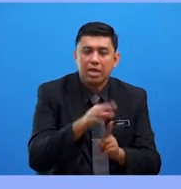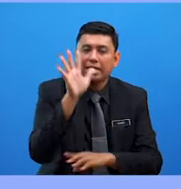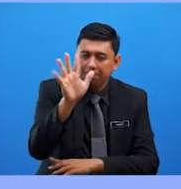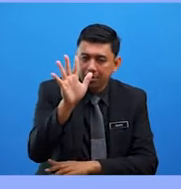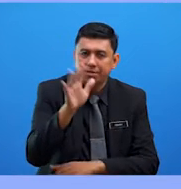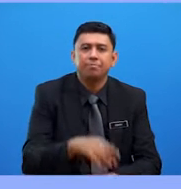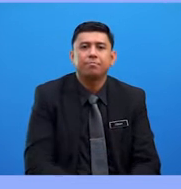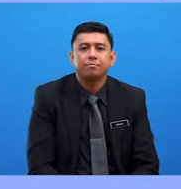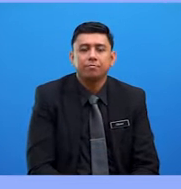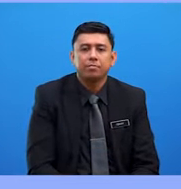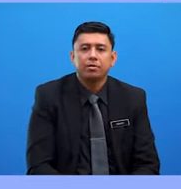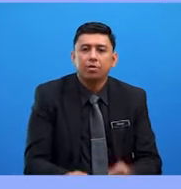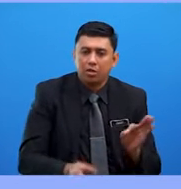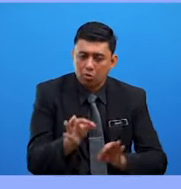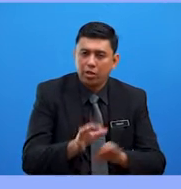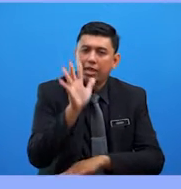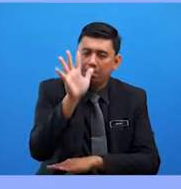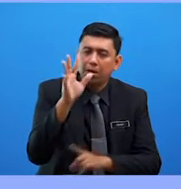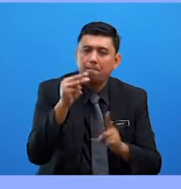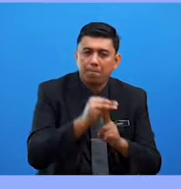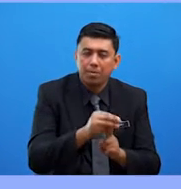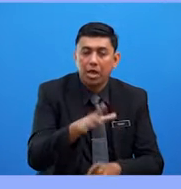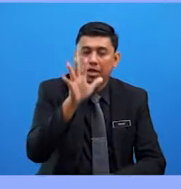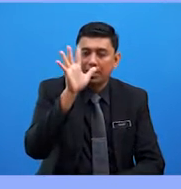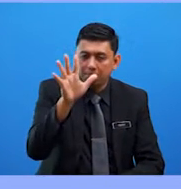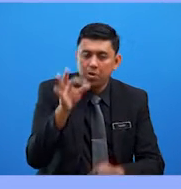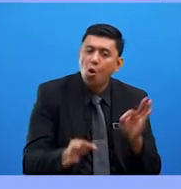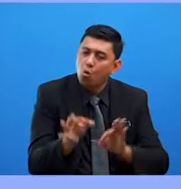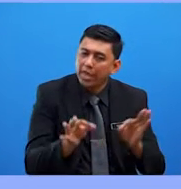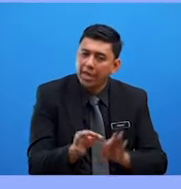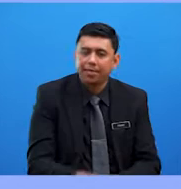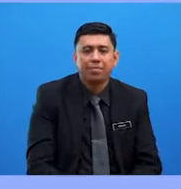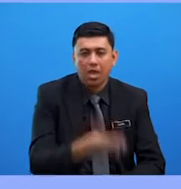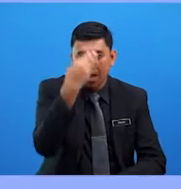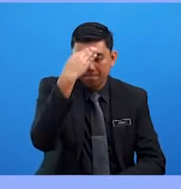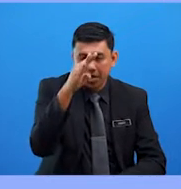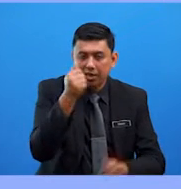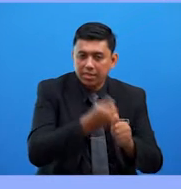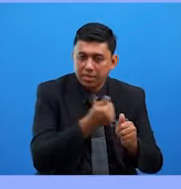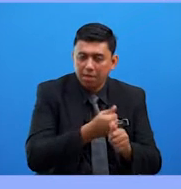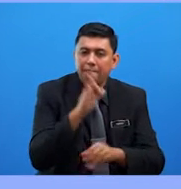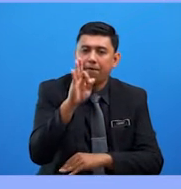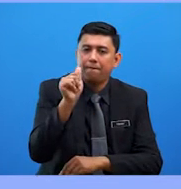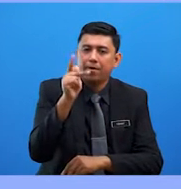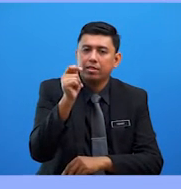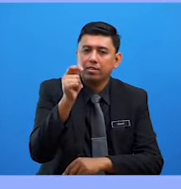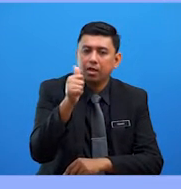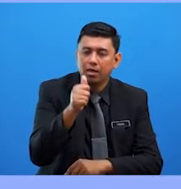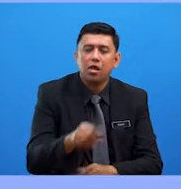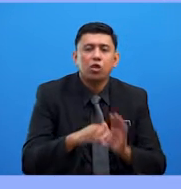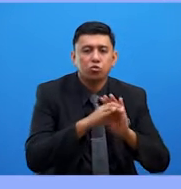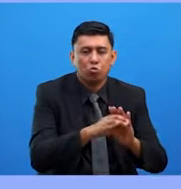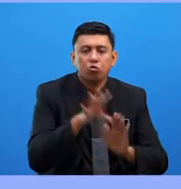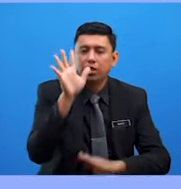5 fakta. Huraian 5 markah untuk 5 huraian bagi setiap fakta.